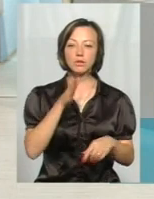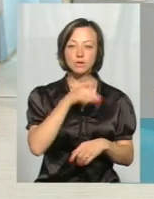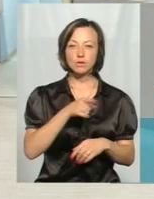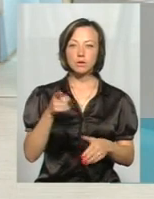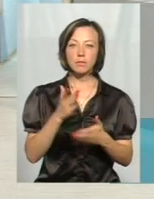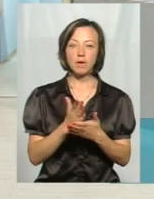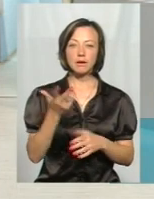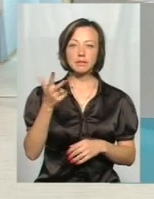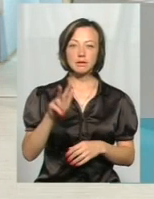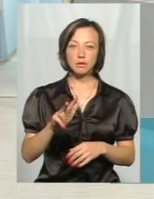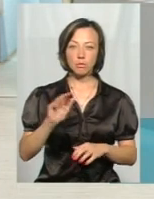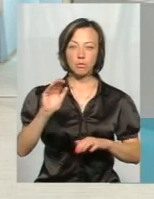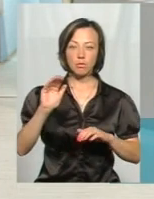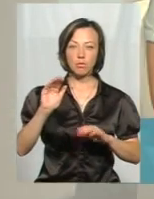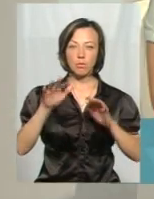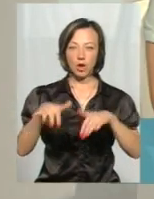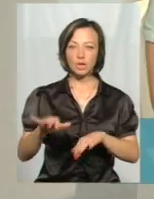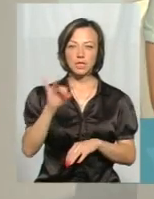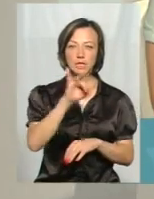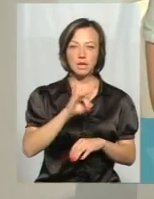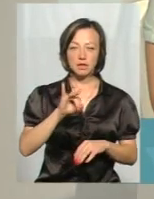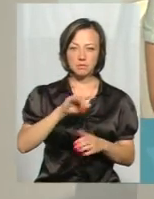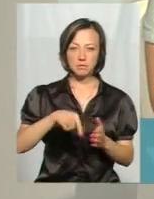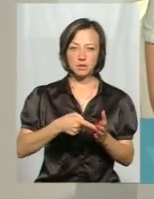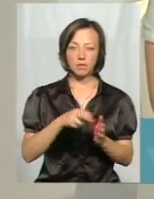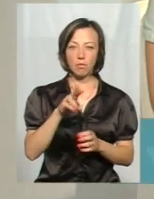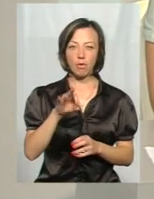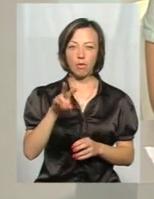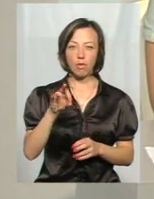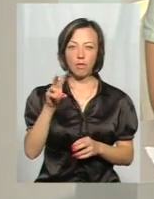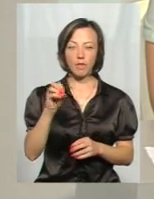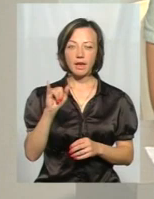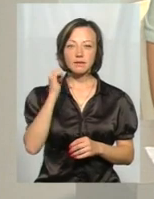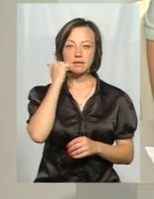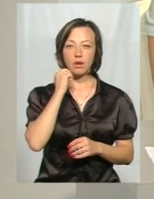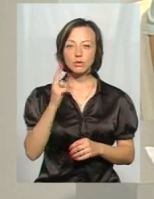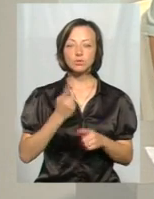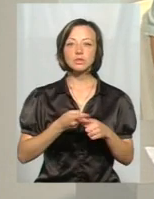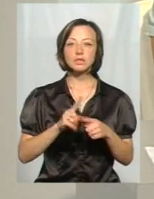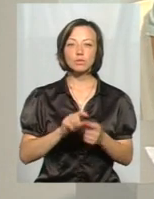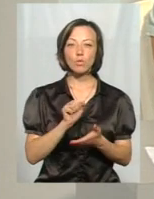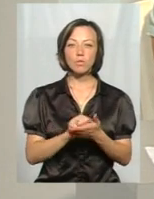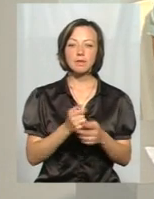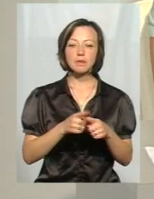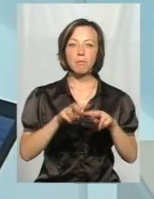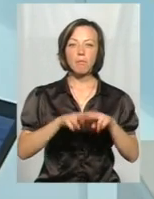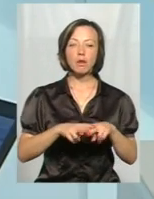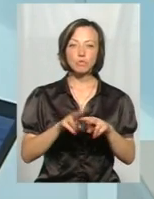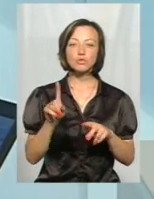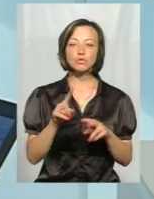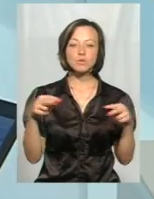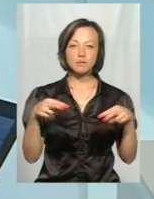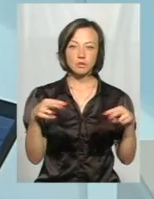3 пляжі. Це в Ізяславі, в місті Ізяславі, Полонному та Старокостянтинові. Що це за документ, цей паспорт, і про що